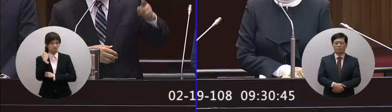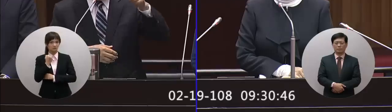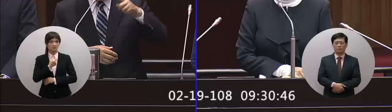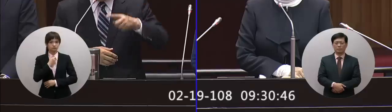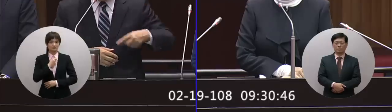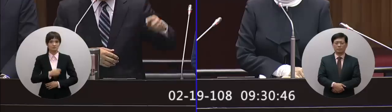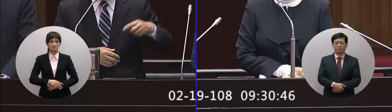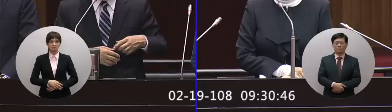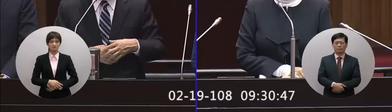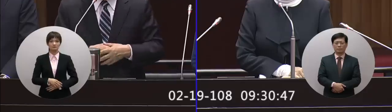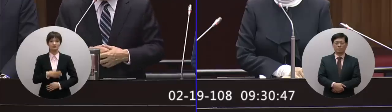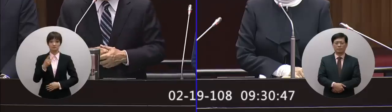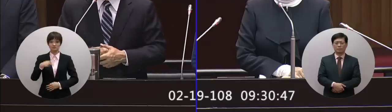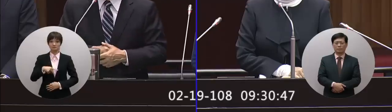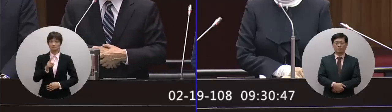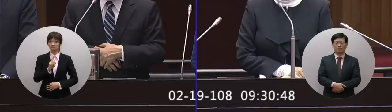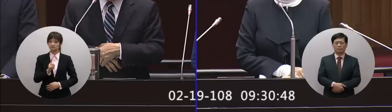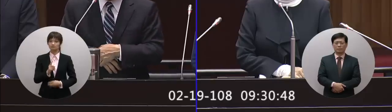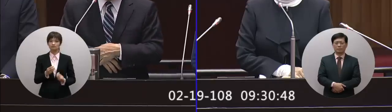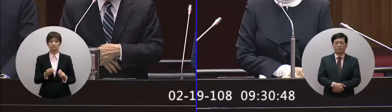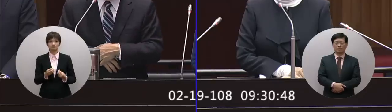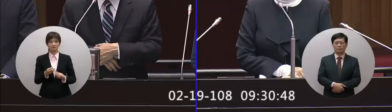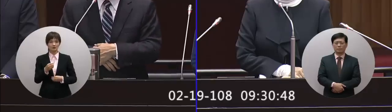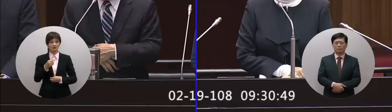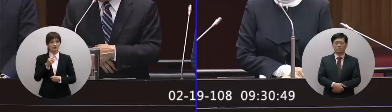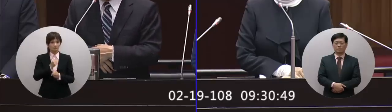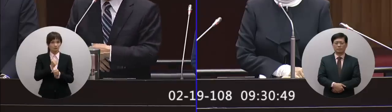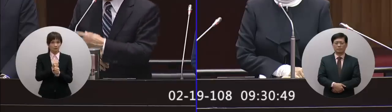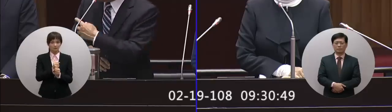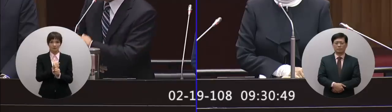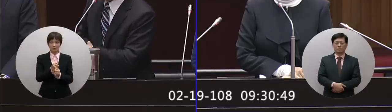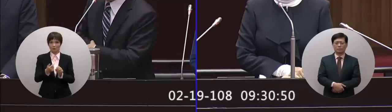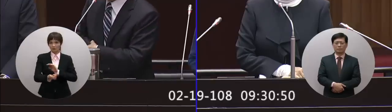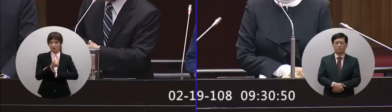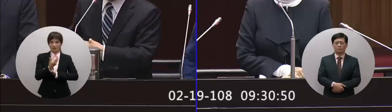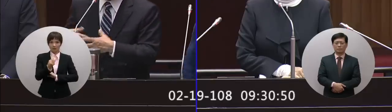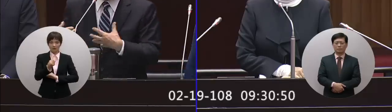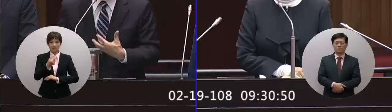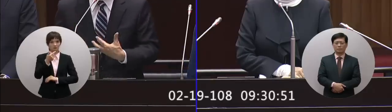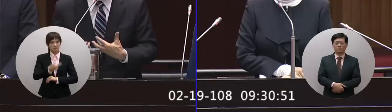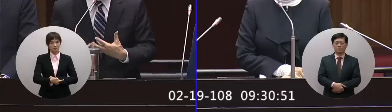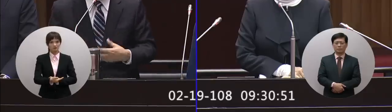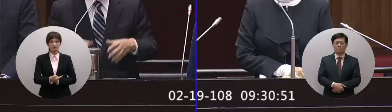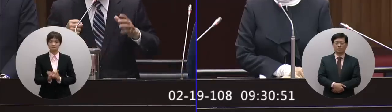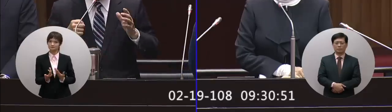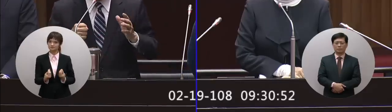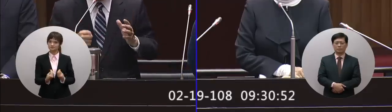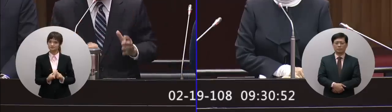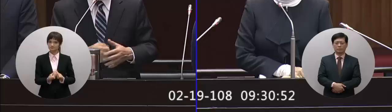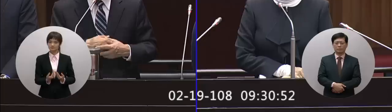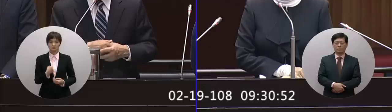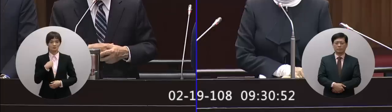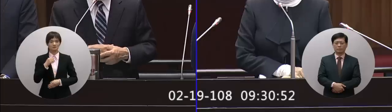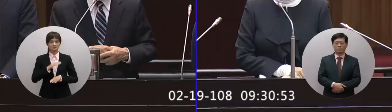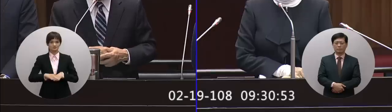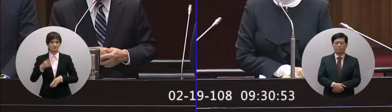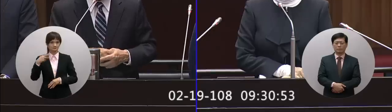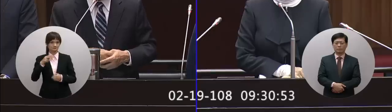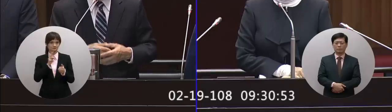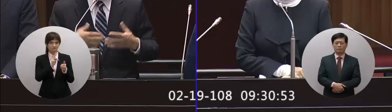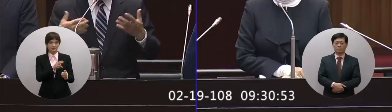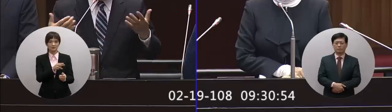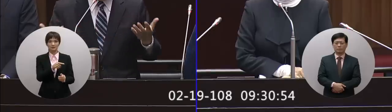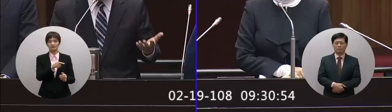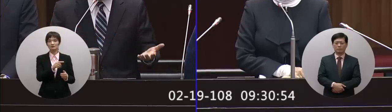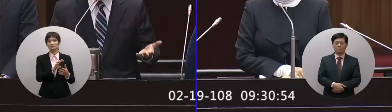说这个执行力何以如此偏低，我想我应该请相关部会就执行力的部